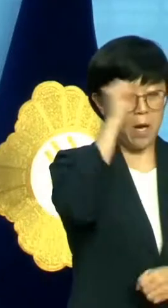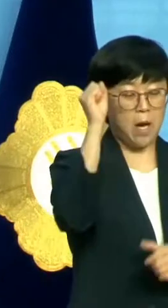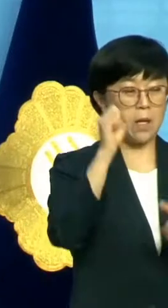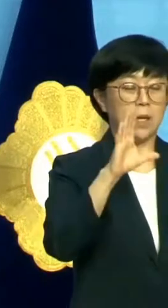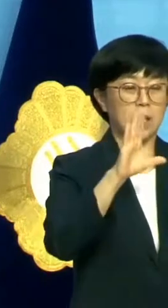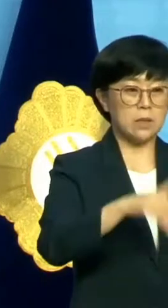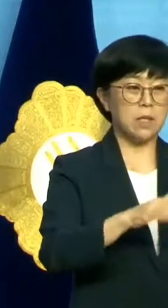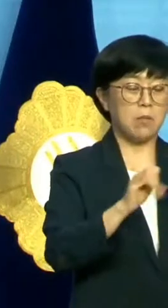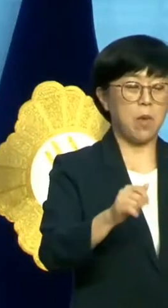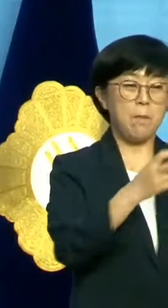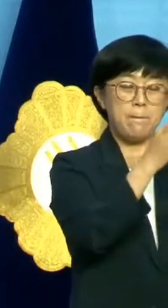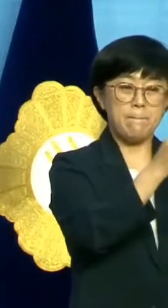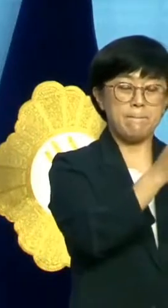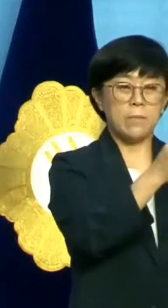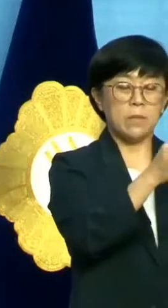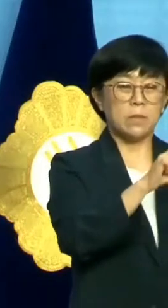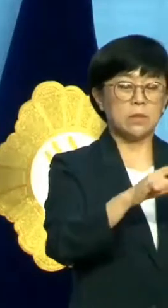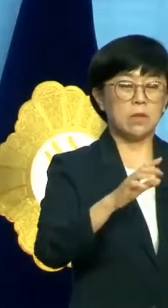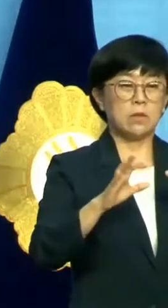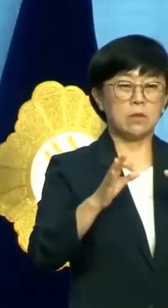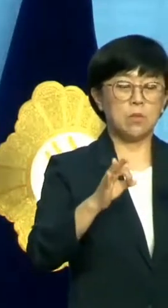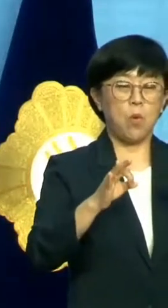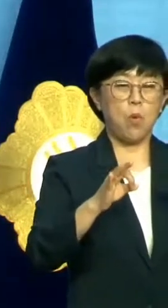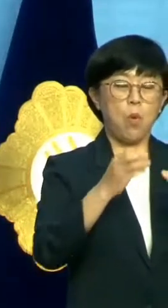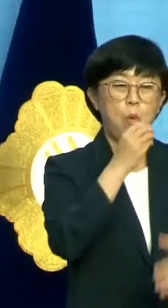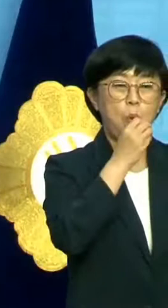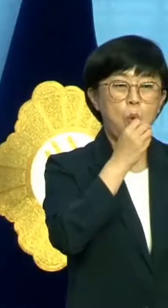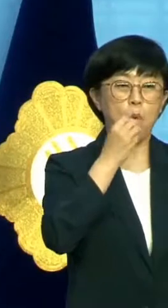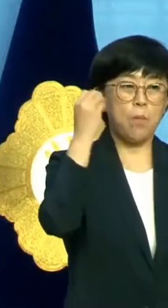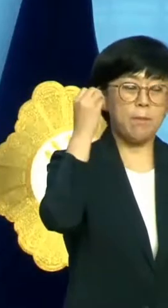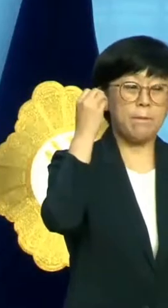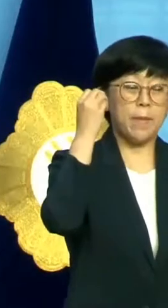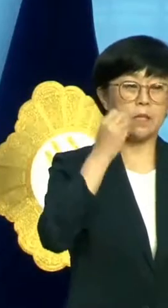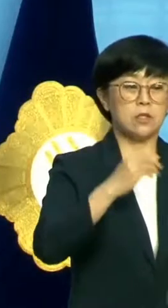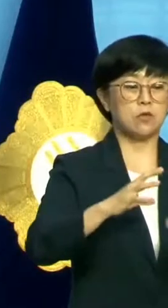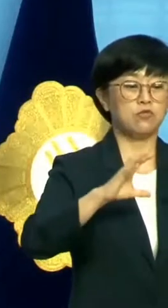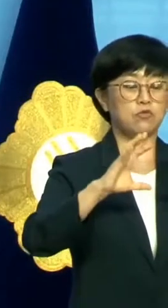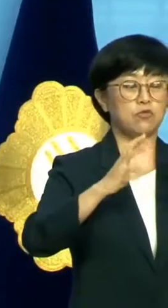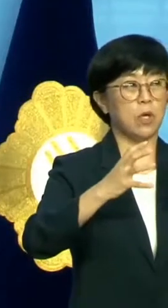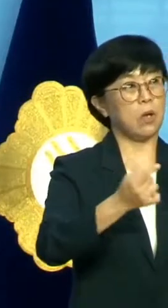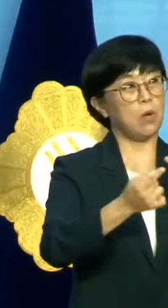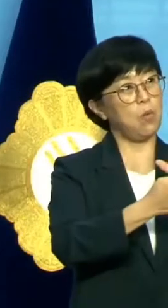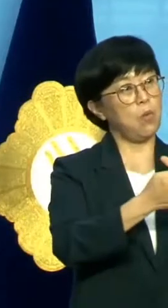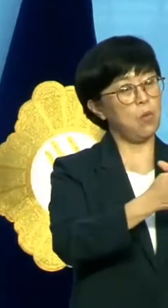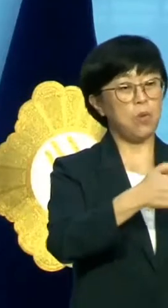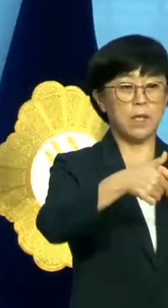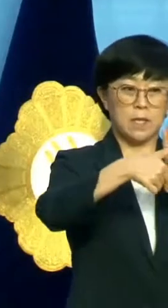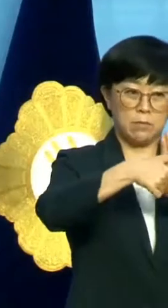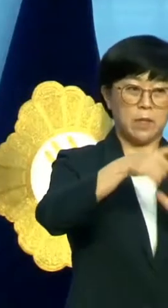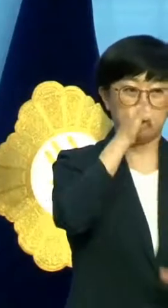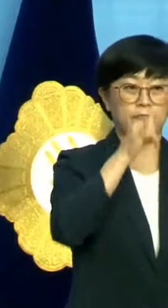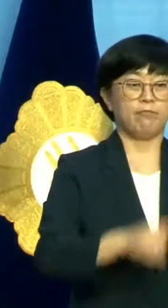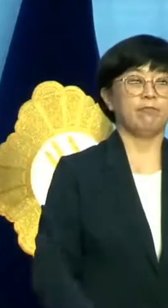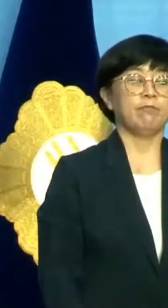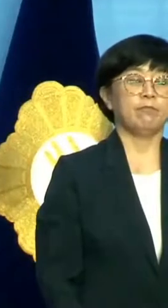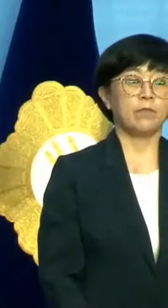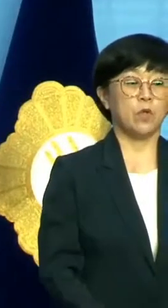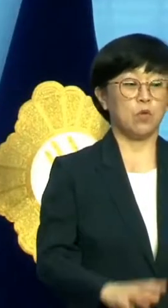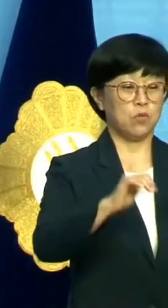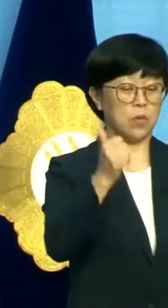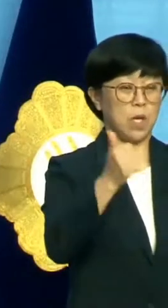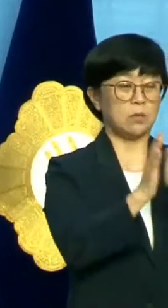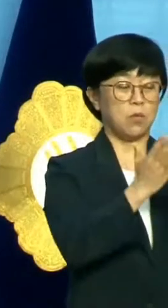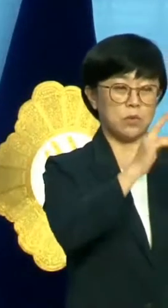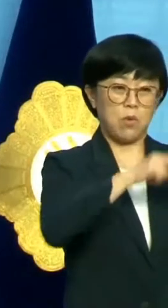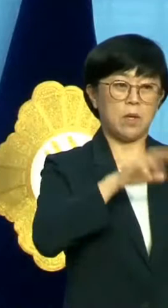관련한 내용은 그 뮬 담이 국회 홈페이지 국회 공보 게시판 에서 확인이 가능합니다 그리고 국회도